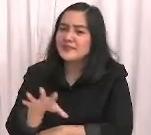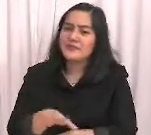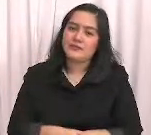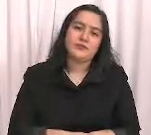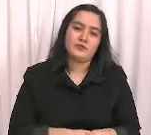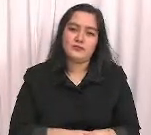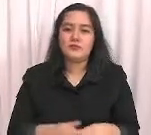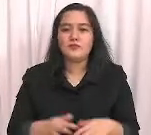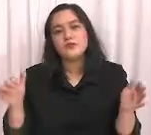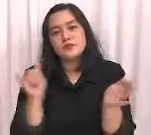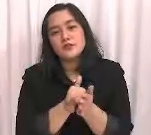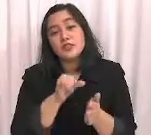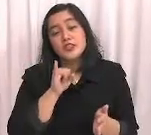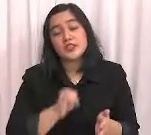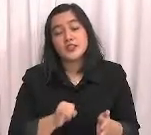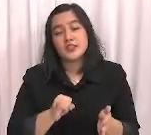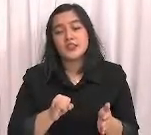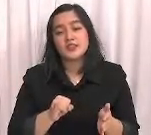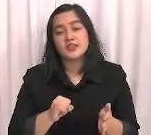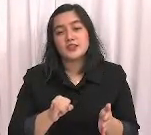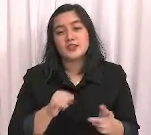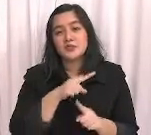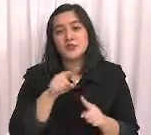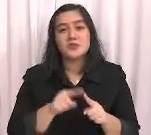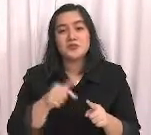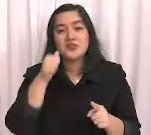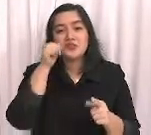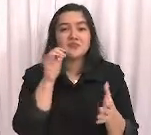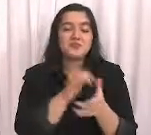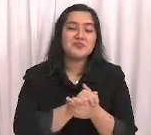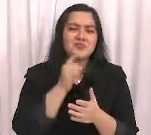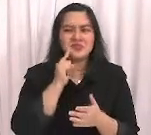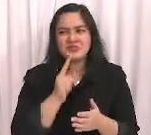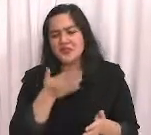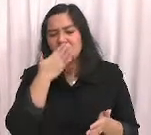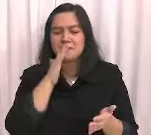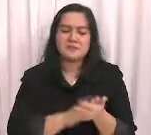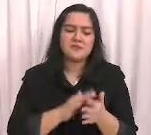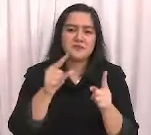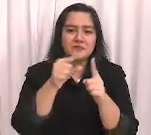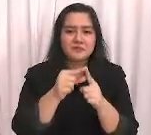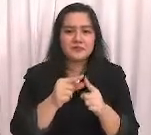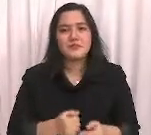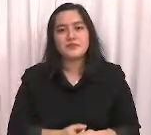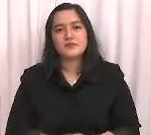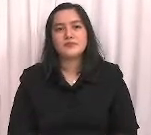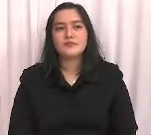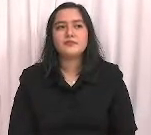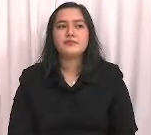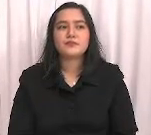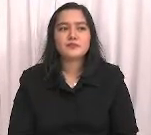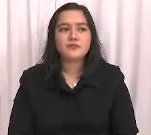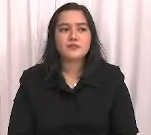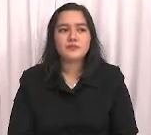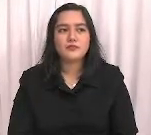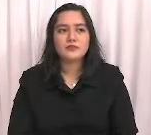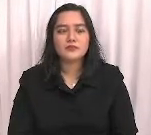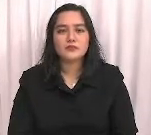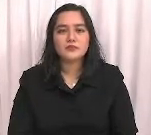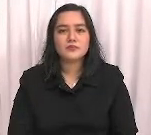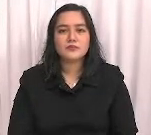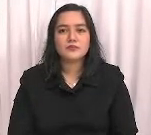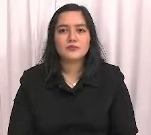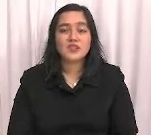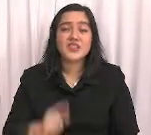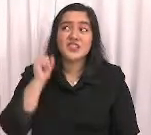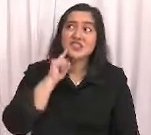Yes. Yung sumbatan niya. Yung ahanapan ka na. Kasi pagkatapos yung gumawa ng 10, hanapan ka na ng sukli